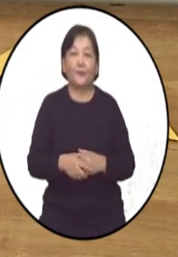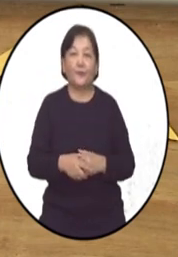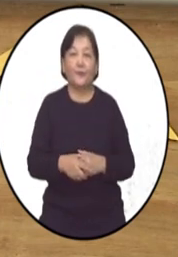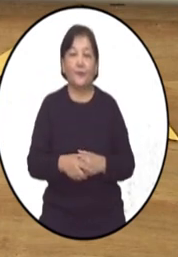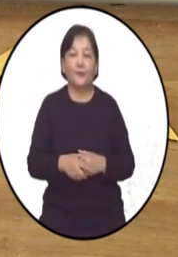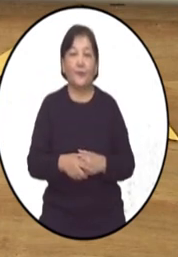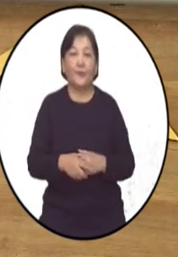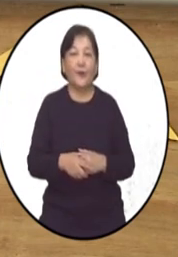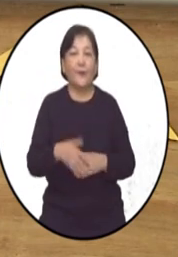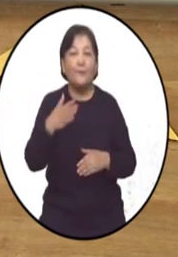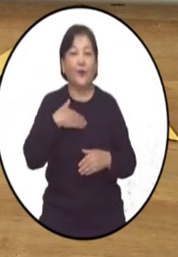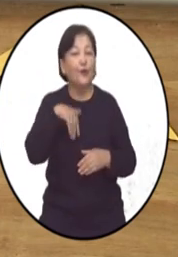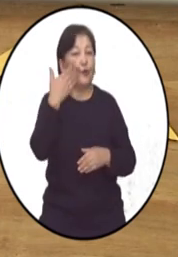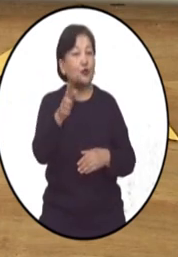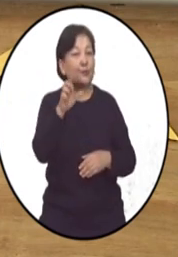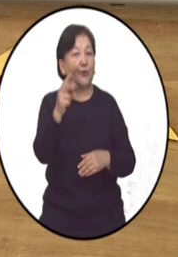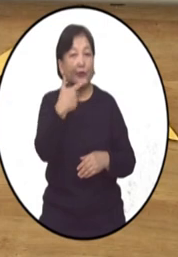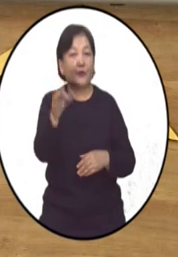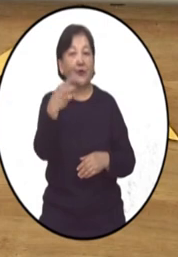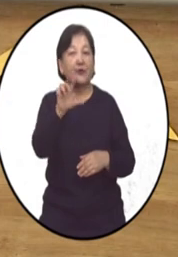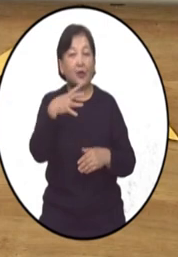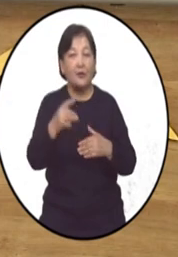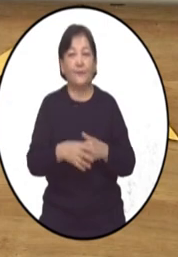За тэгэхээр бидний өгөгдсөн бодлого дээр бол